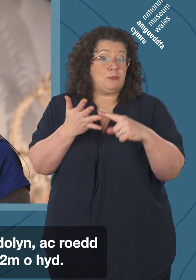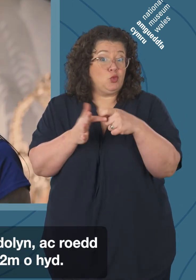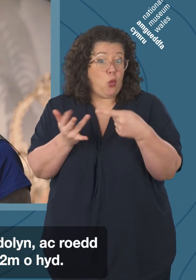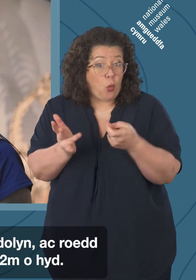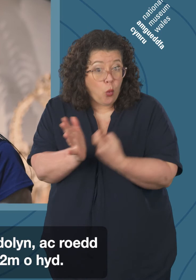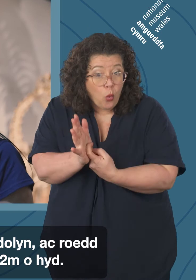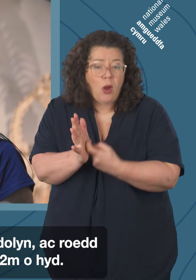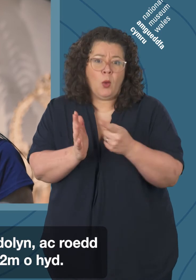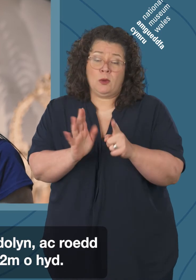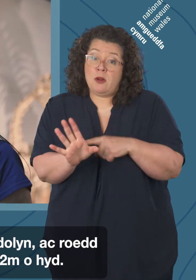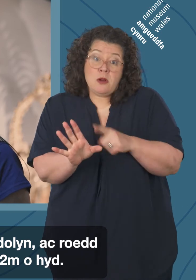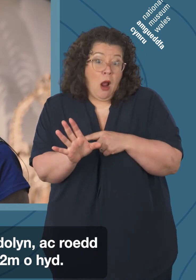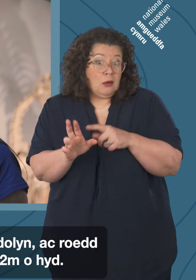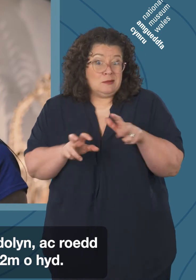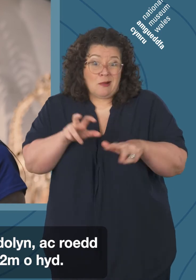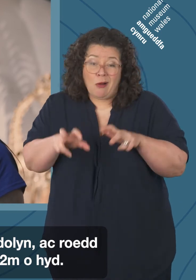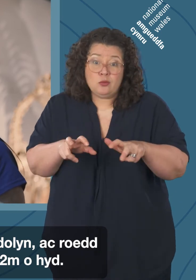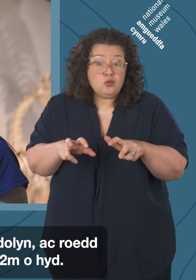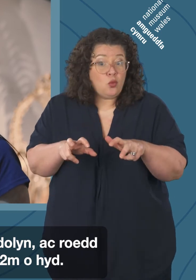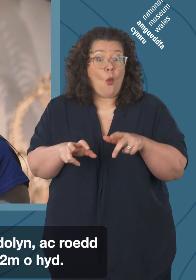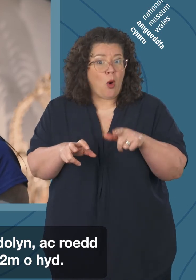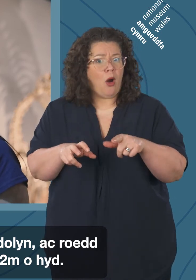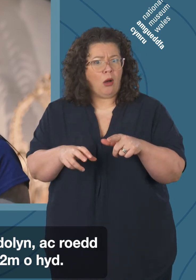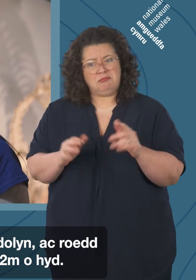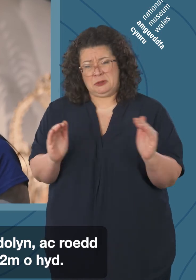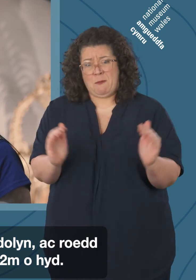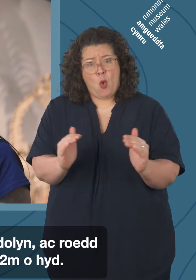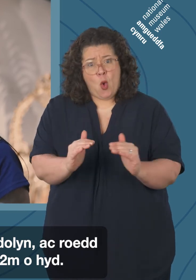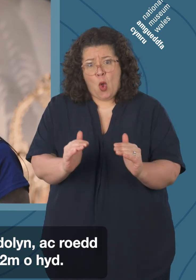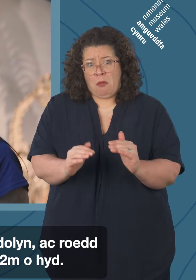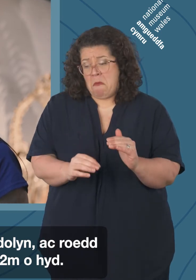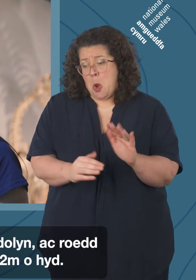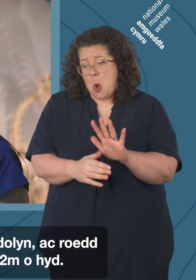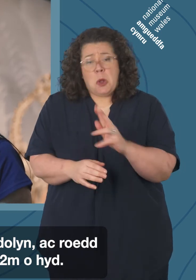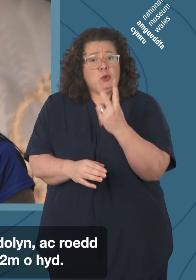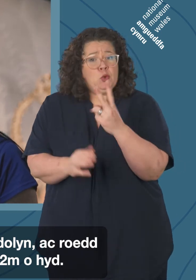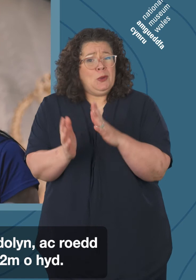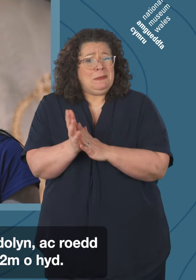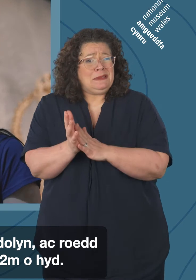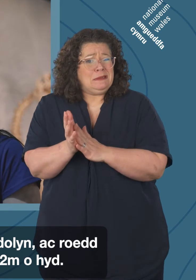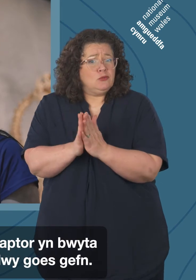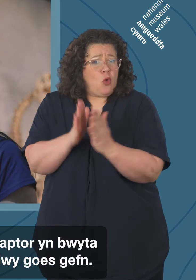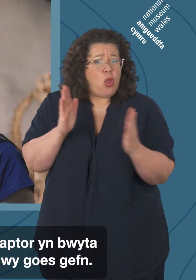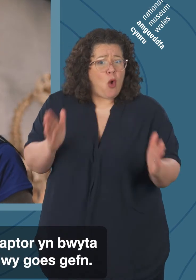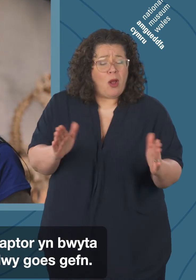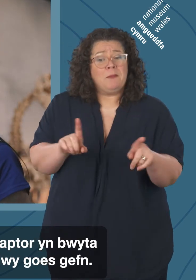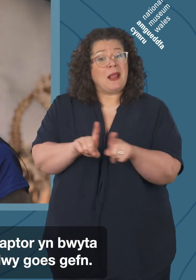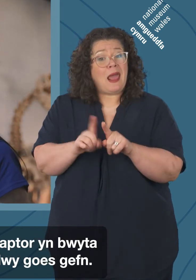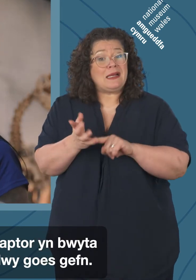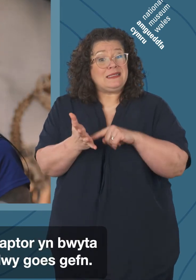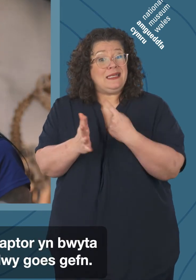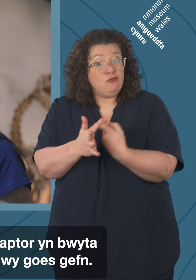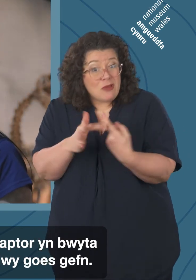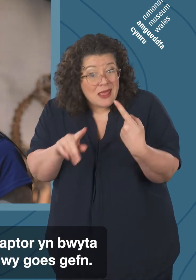nid oedd oedd olyn, ac roedd yn aith y bach, dim ond tia ddau metr o hyd. Fel Tyrannosaurus,